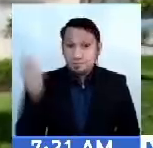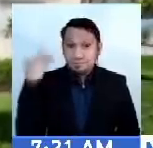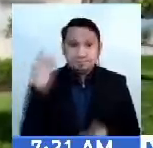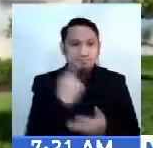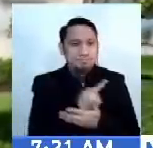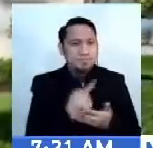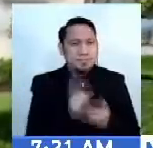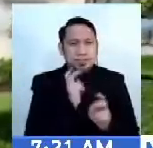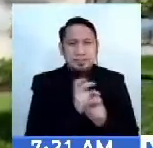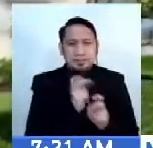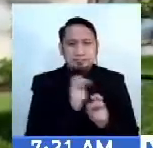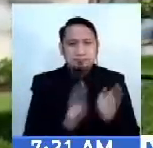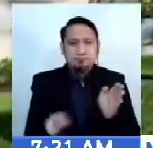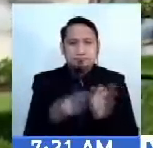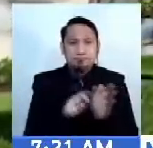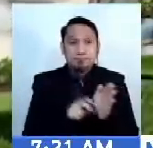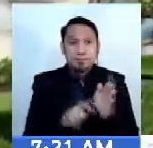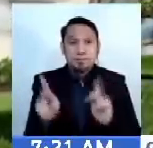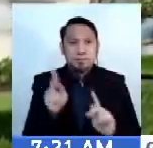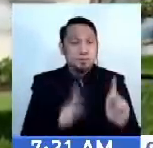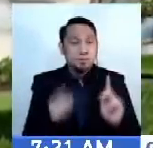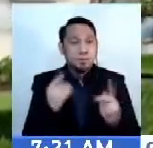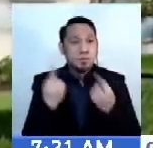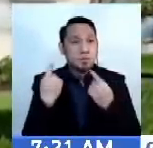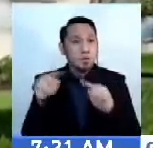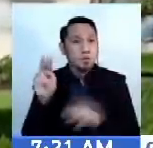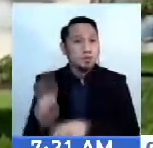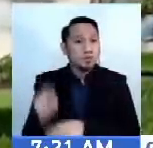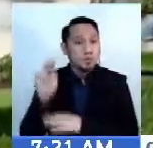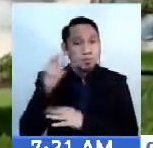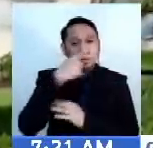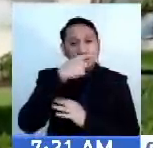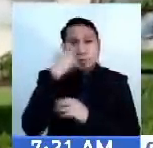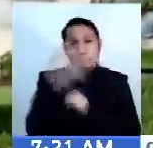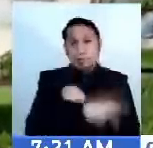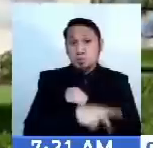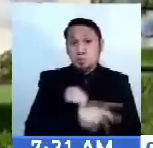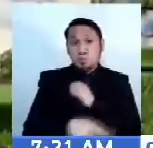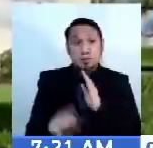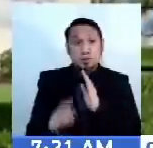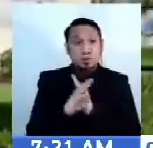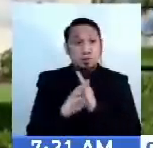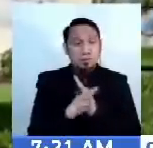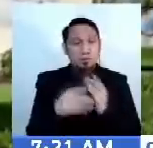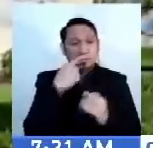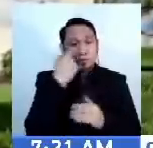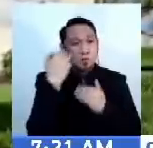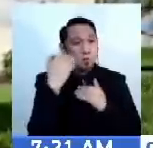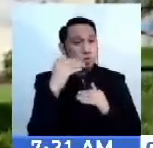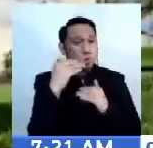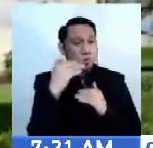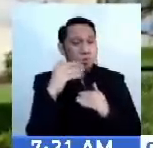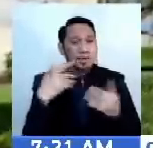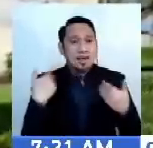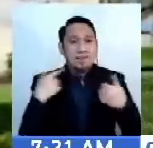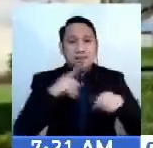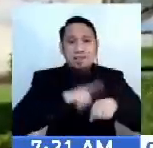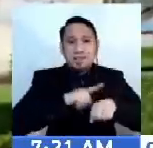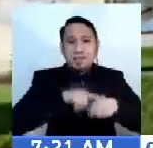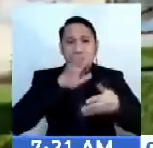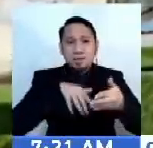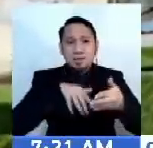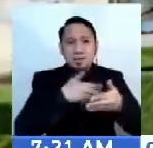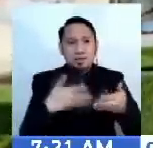ang makasakay ang mga pasaherong panorte dahil ang ilang provincial bus sa loob lang ng window hours mumibiyahe. Eh, kumusta naman kaya ang